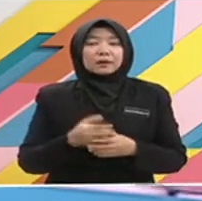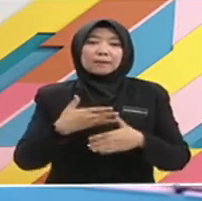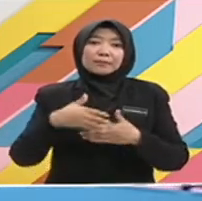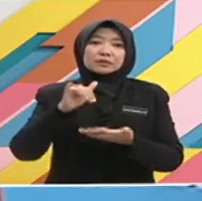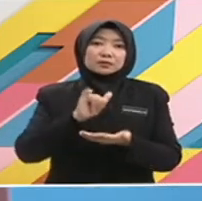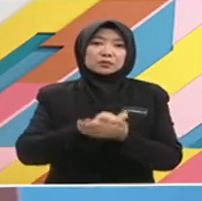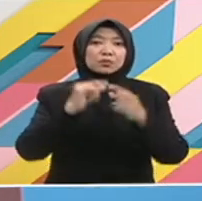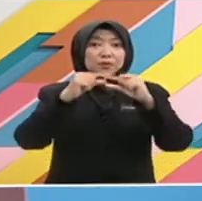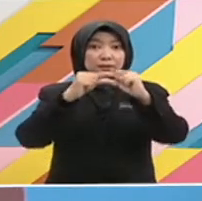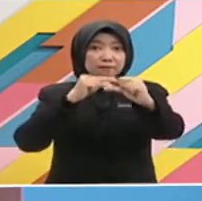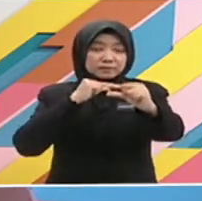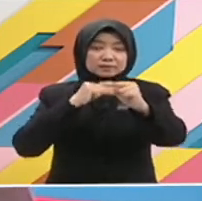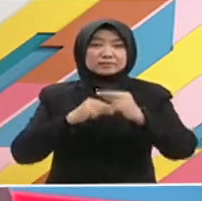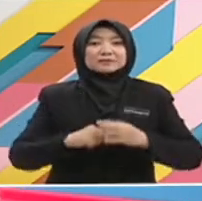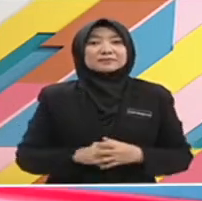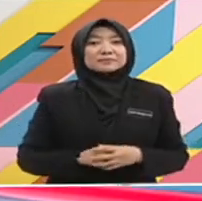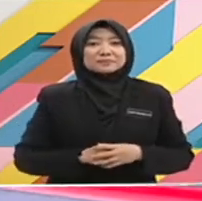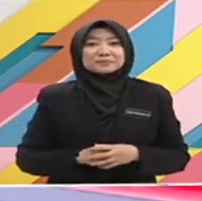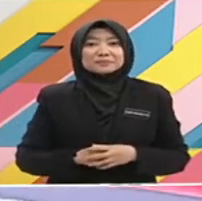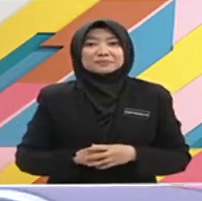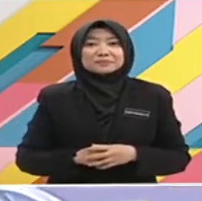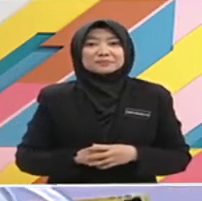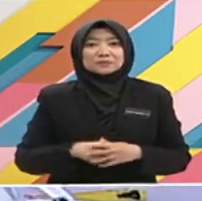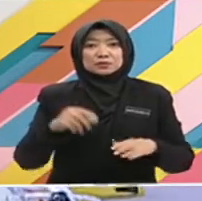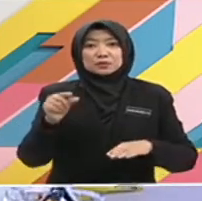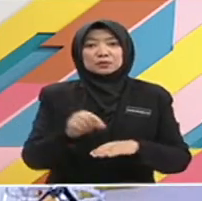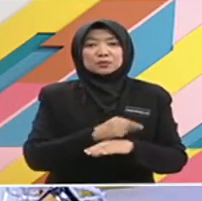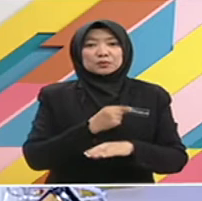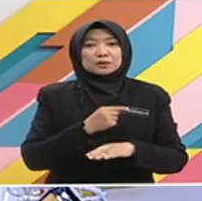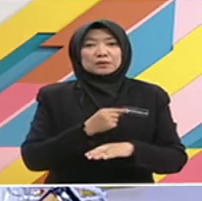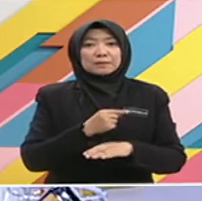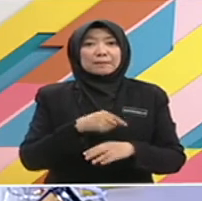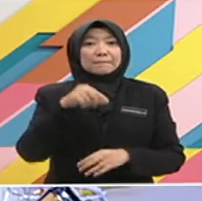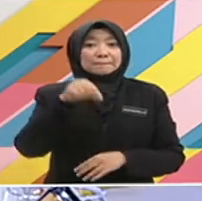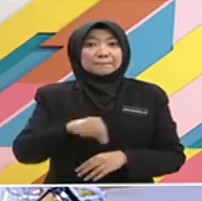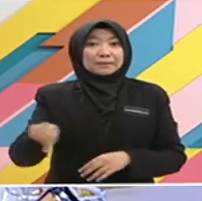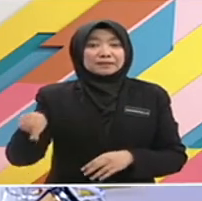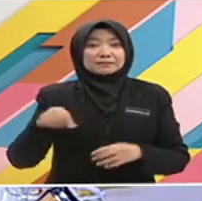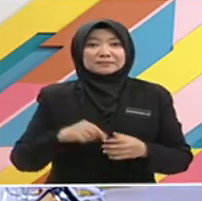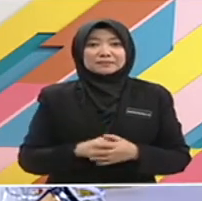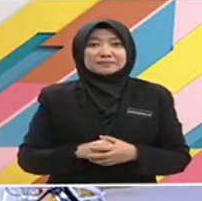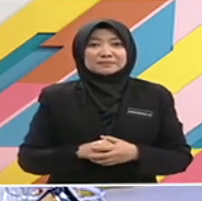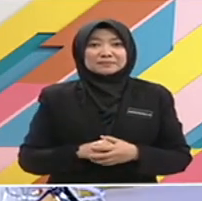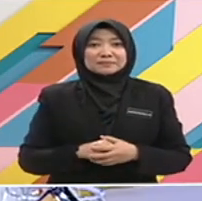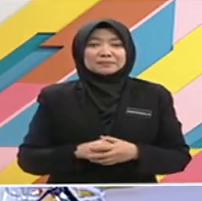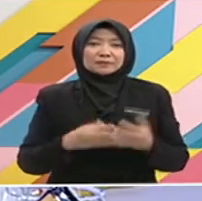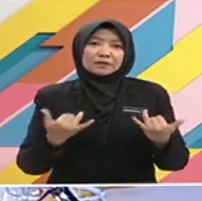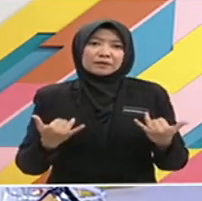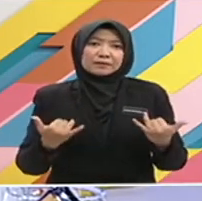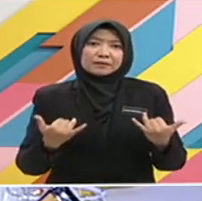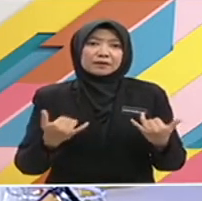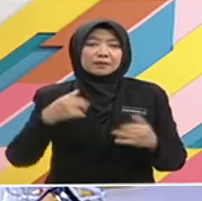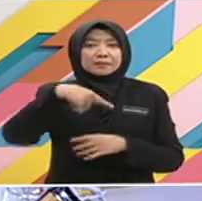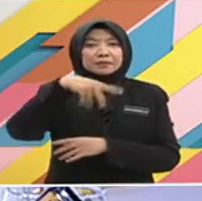garis dulu boleh? Boleh, cikgu. Saya guna pen penanda berwarna hitam. Memandangkan musim-musim PDPR ni